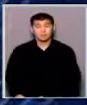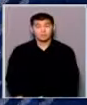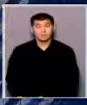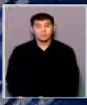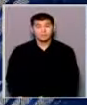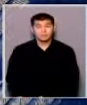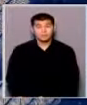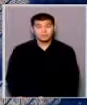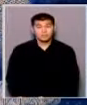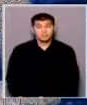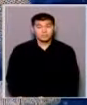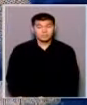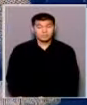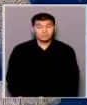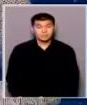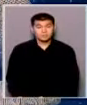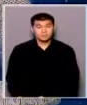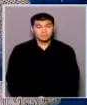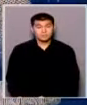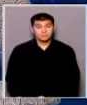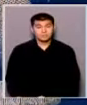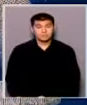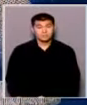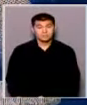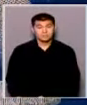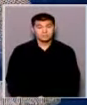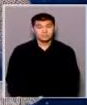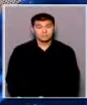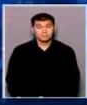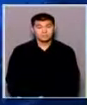Айрат Кунжулдузай, Беггалым Жанар Сагынышкызы, телеканал Атырау.